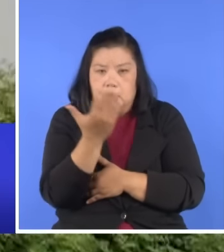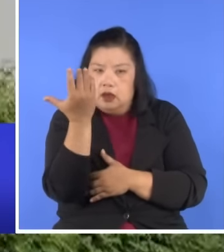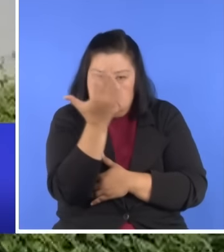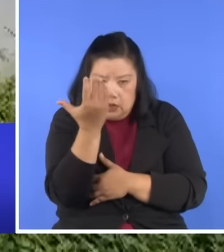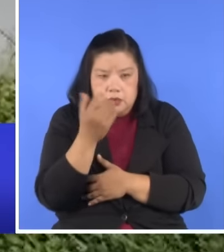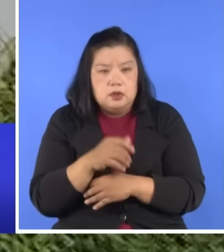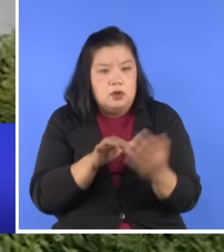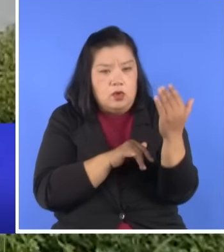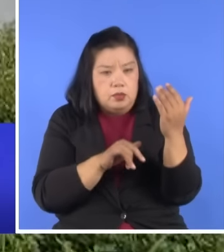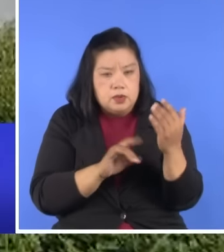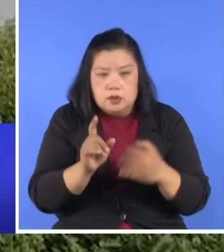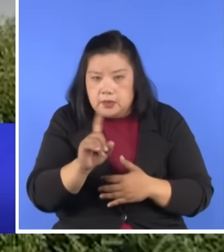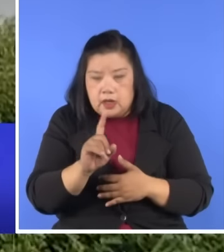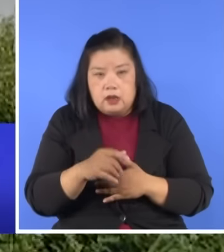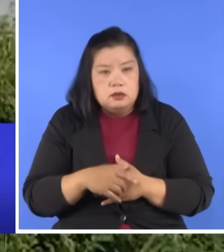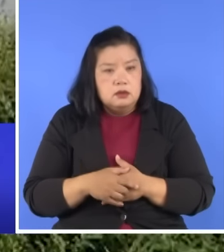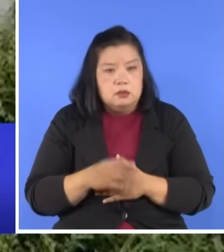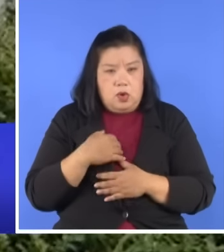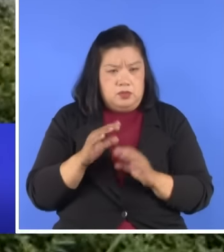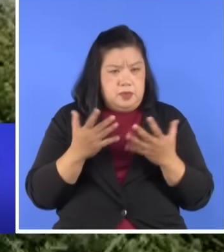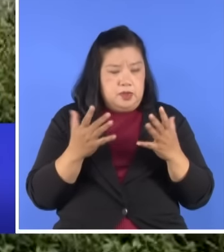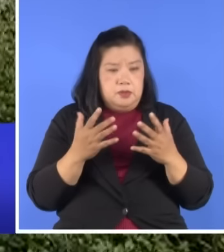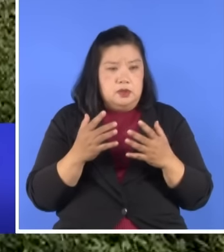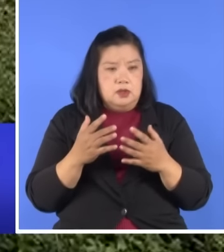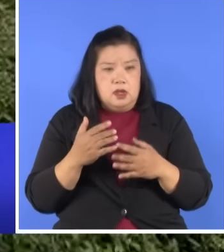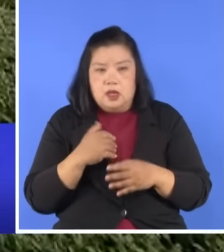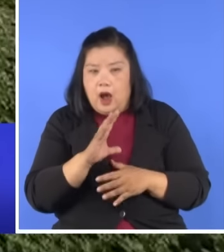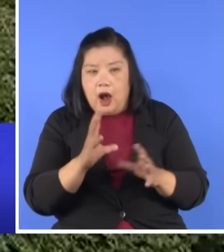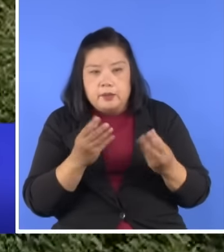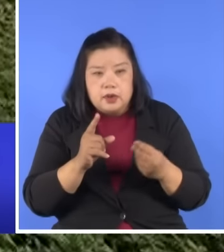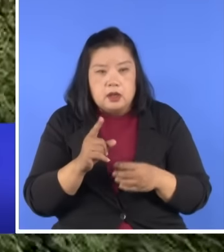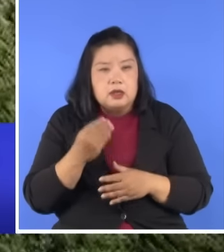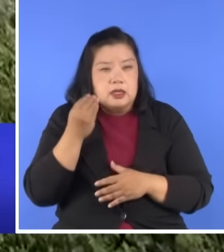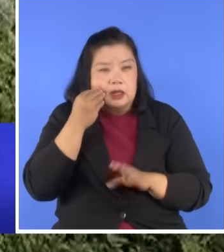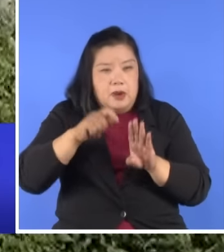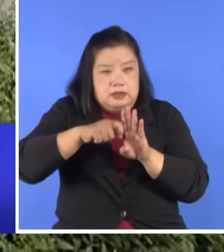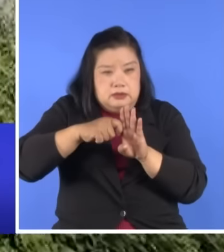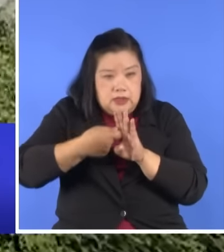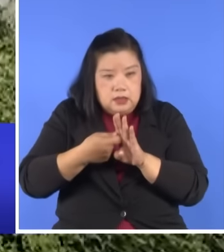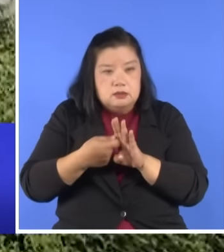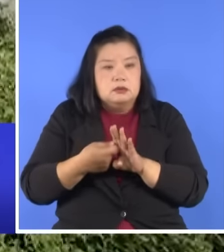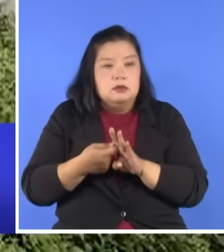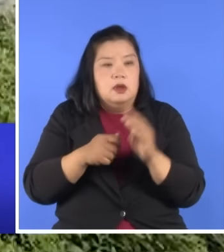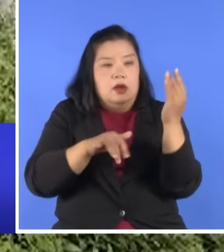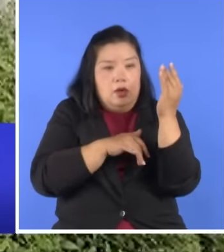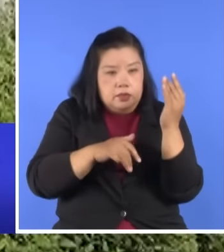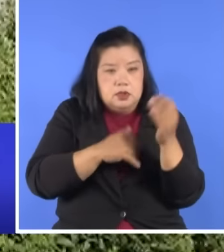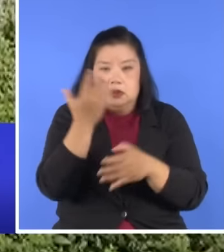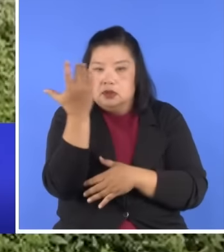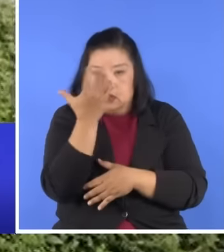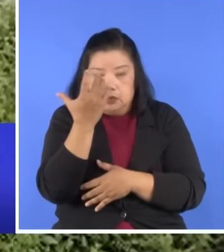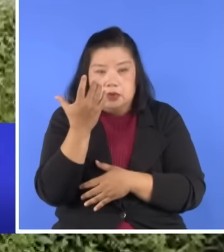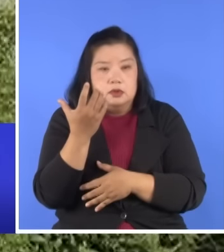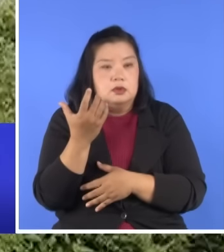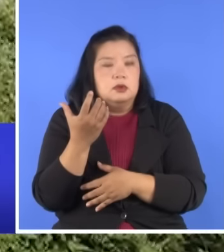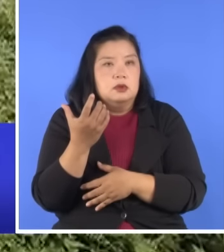เปล่าเจ้าของบ้านก็บอกเปล่านะไม่มีใครเอาไปเลยแล้วไปสำรวจดูค่ะบ้านถูกงัดที่หน้าต่างคอมพิวเตอร์ทีวีขนาด 55